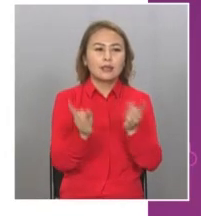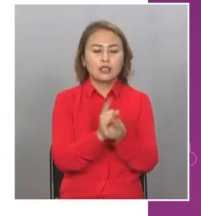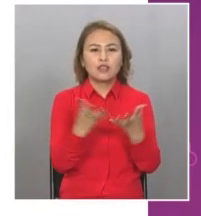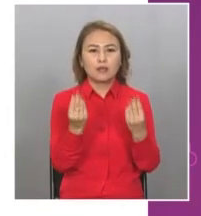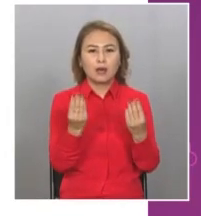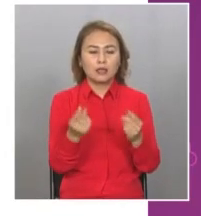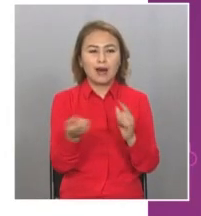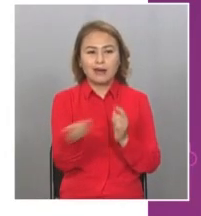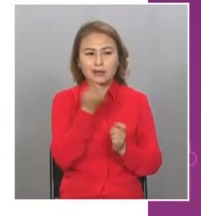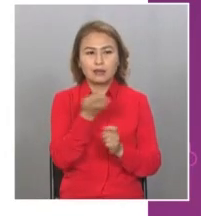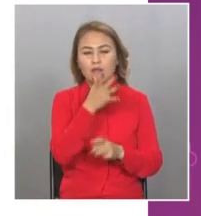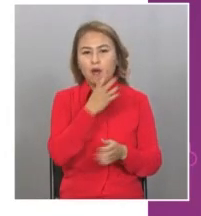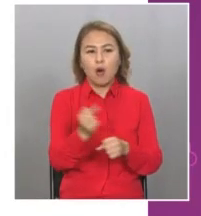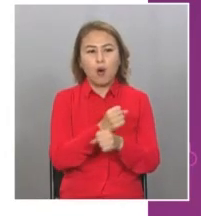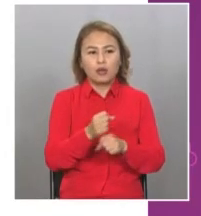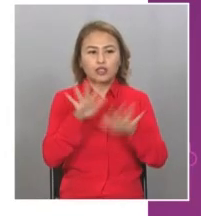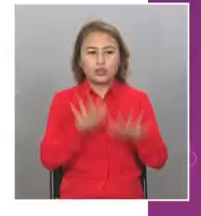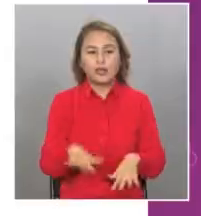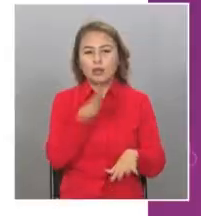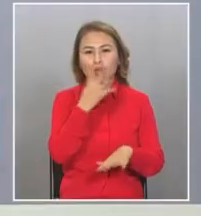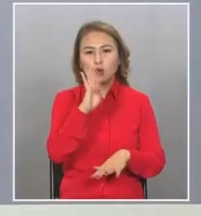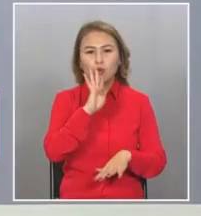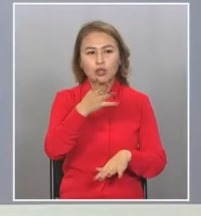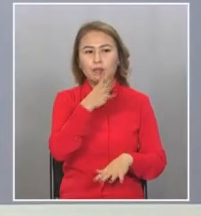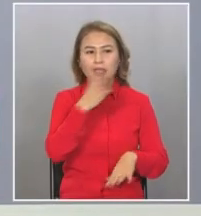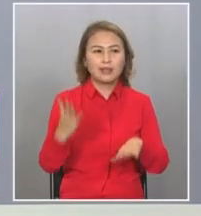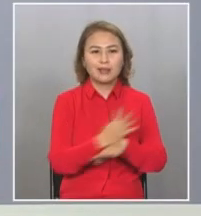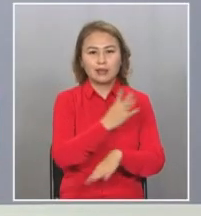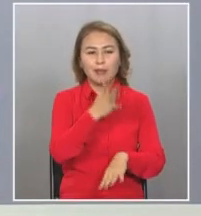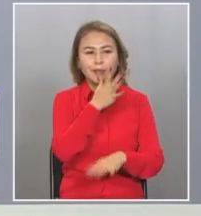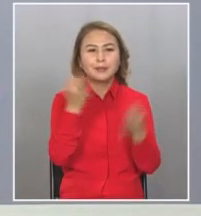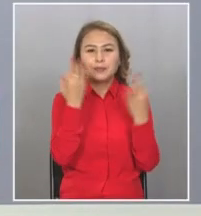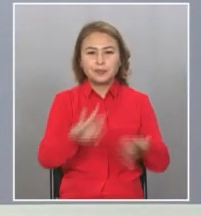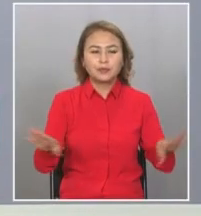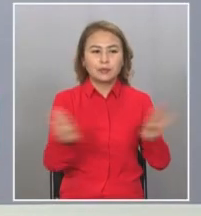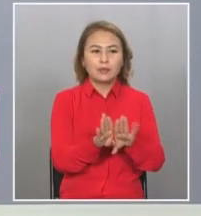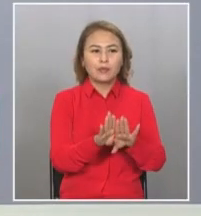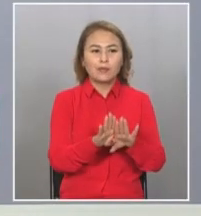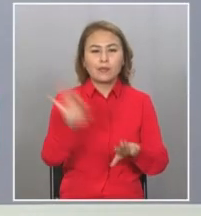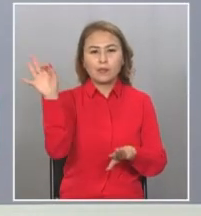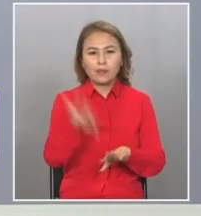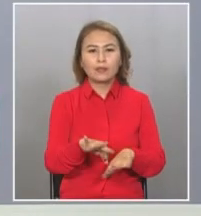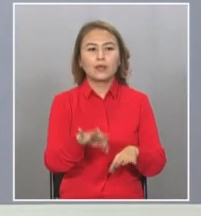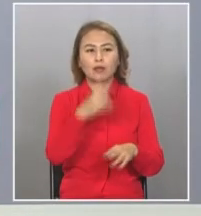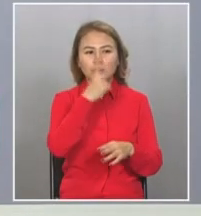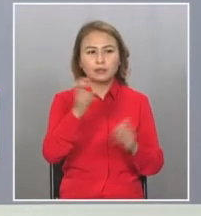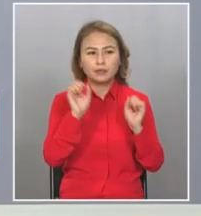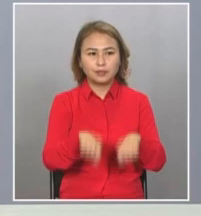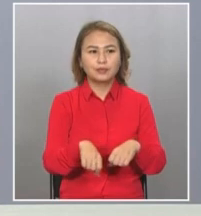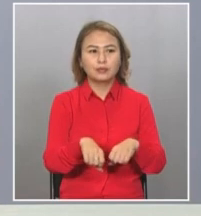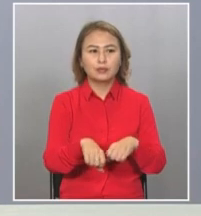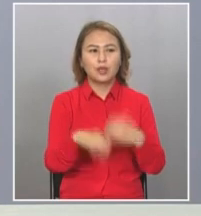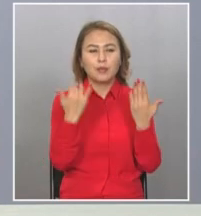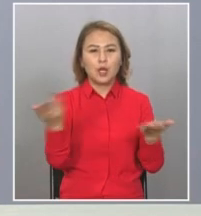аз. Үшінші қоңыржай. Бұл жерде 4 жыл мезгілі де еркін және жиі байқалады.